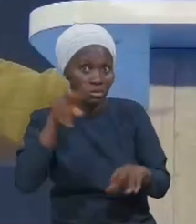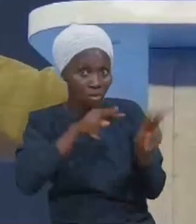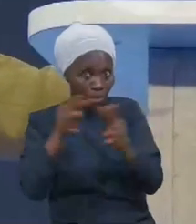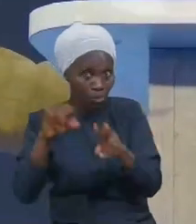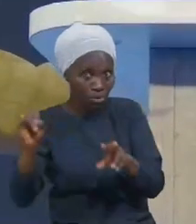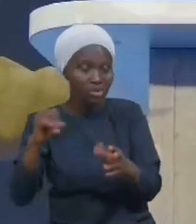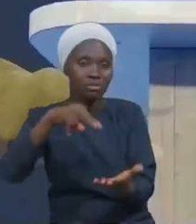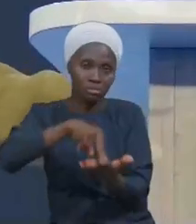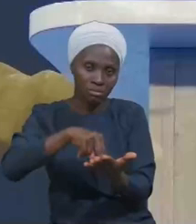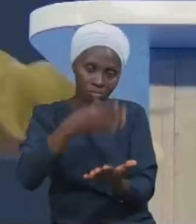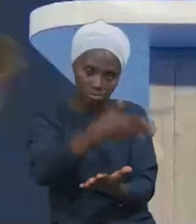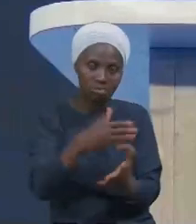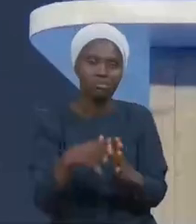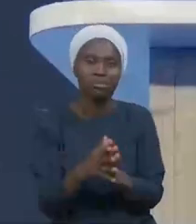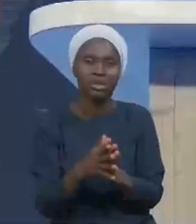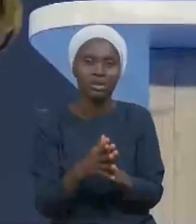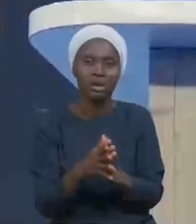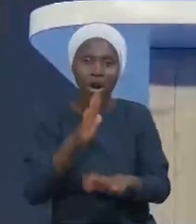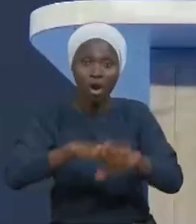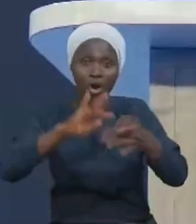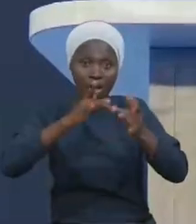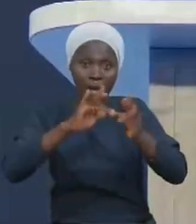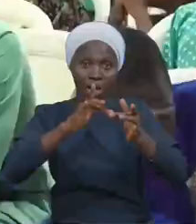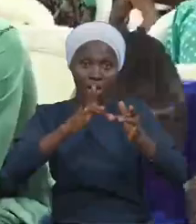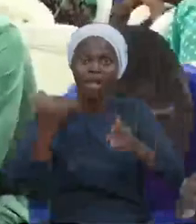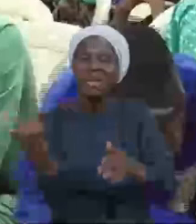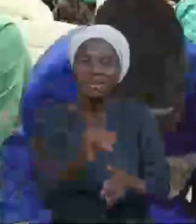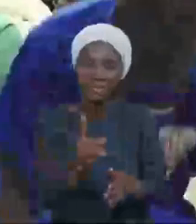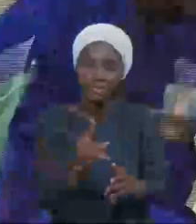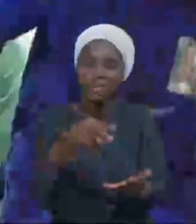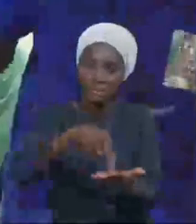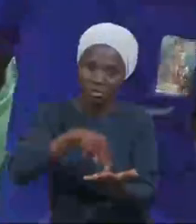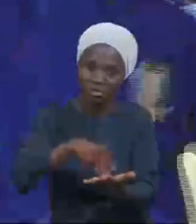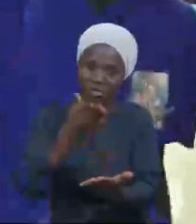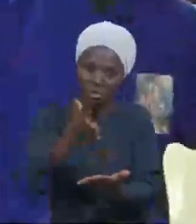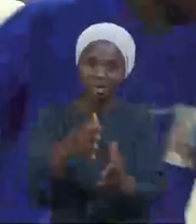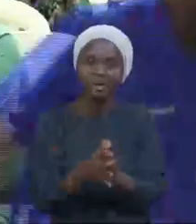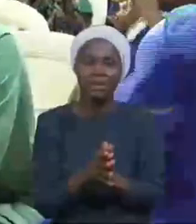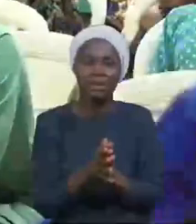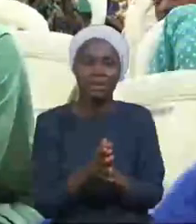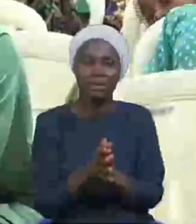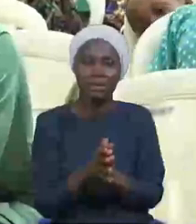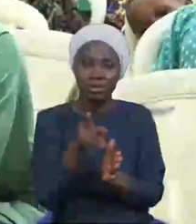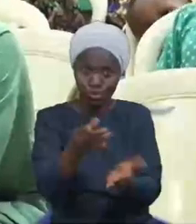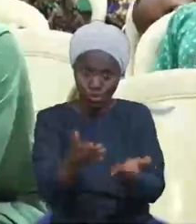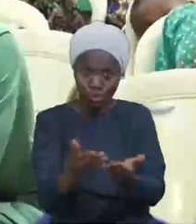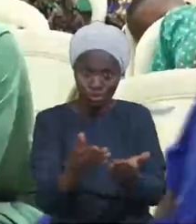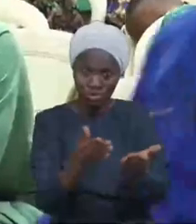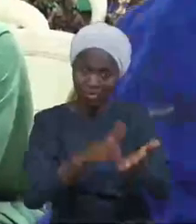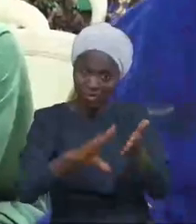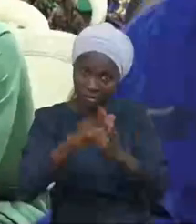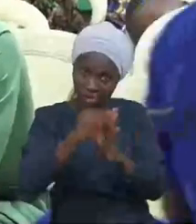message, lève-toi là-bas, en ligne, n'importe où tu es, lève-toi là-bas. Tu veux le pardon, tu